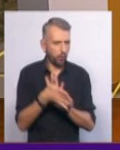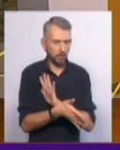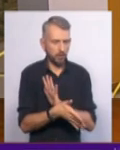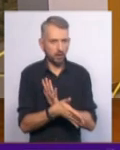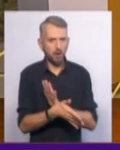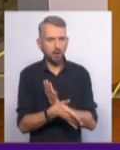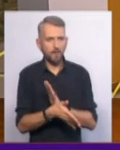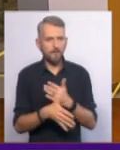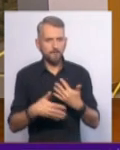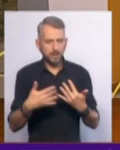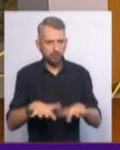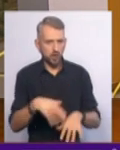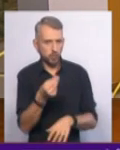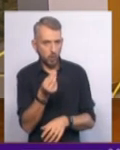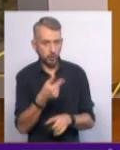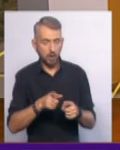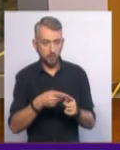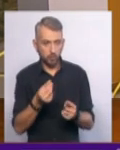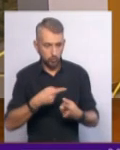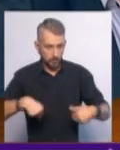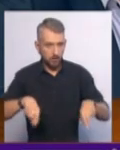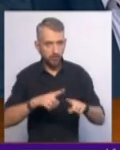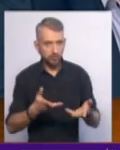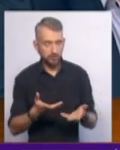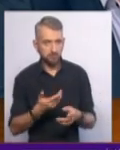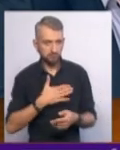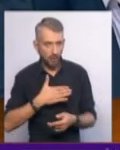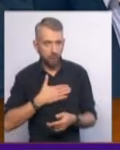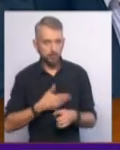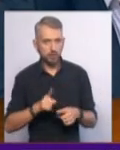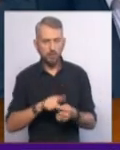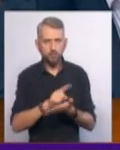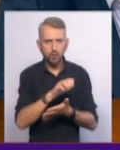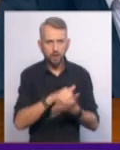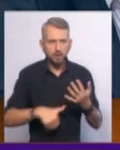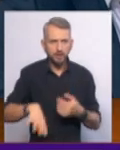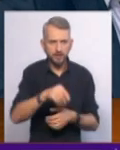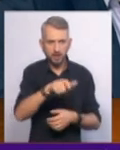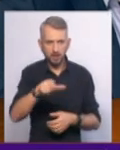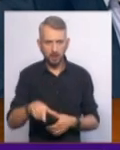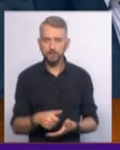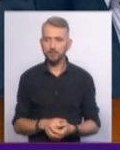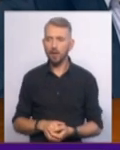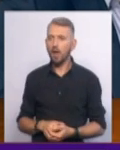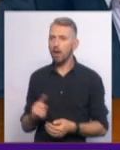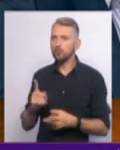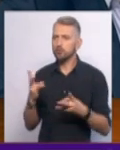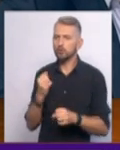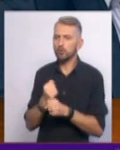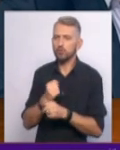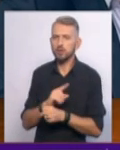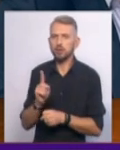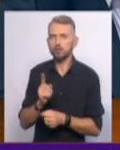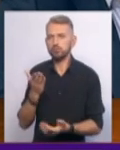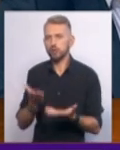енергоресурси міста, а це кошти кожного з нас. Це абсолютно податки всіх абсолютно киян. А що потрібно зробити для того, щоб,